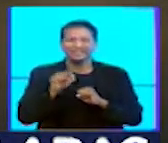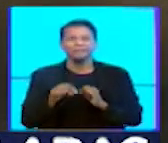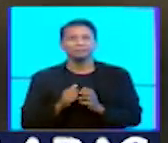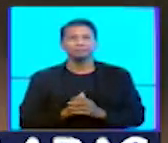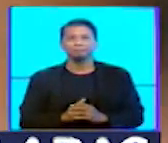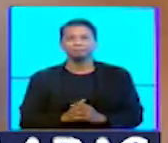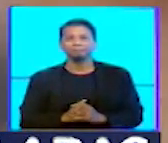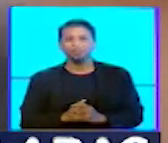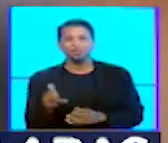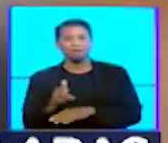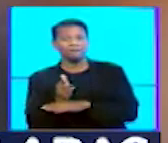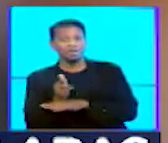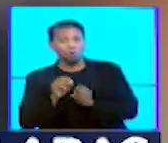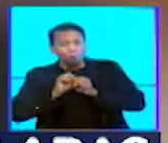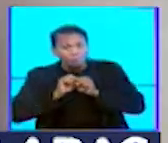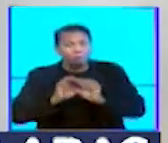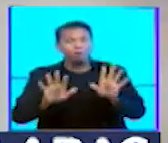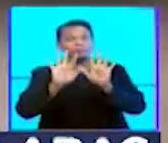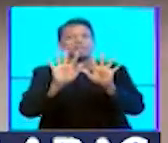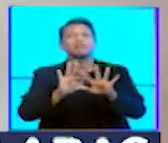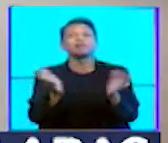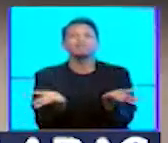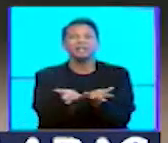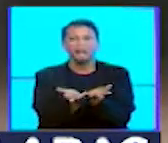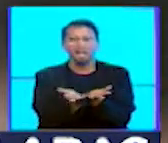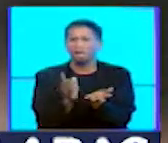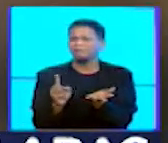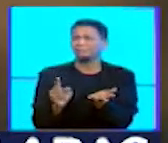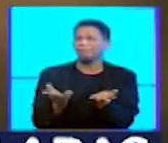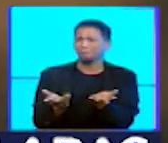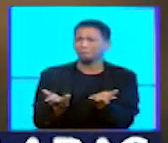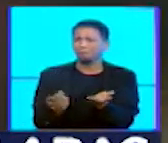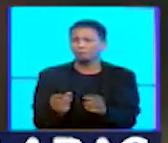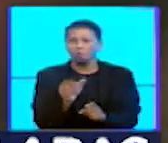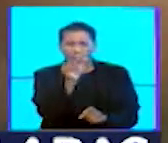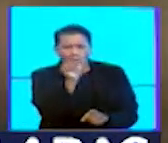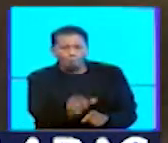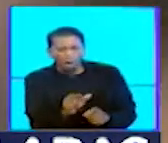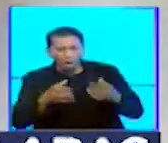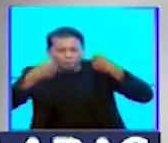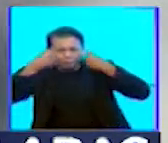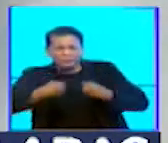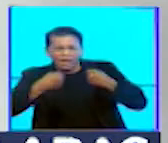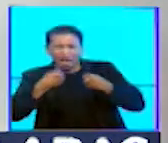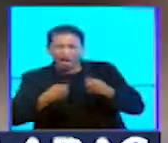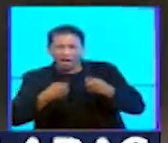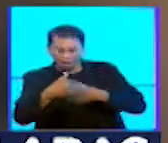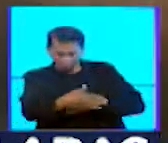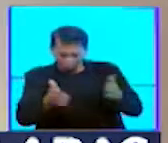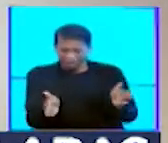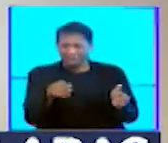Video TikTok ini sempat viral di media sosial, pasalnya para napi itu bermain TikTok di salah satu ruangan yang ada di lapas tersebut.